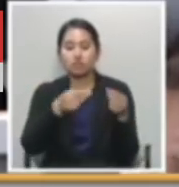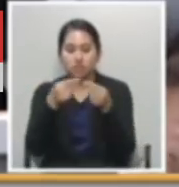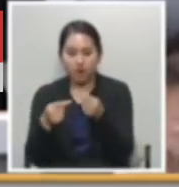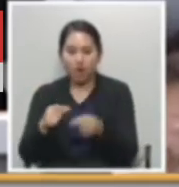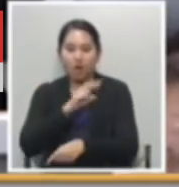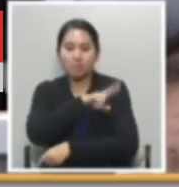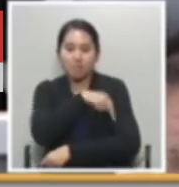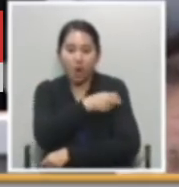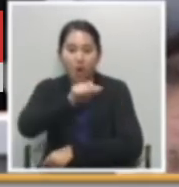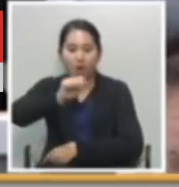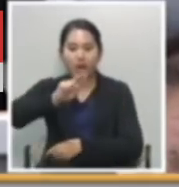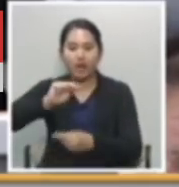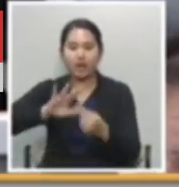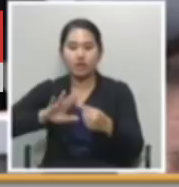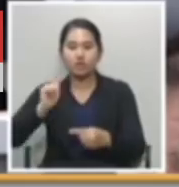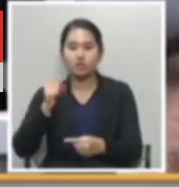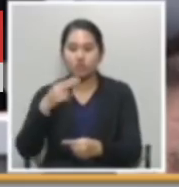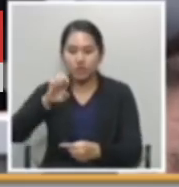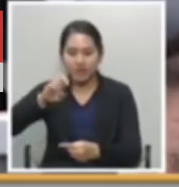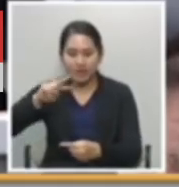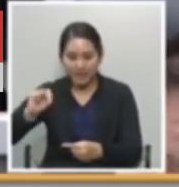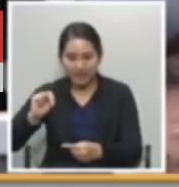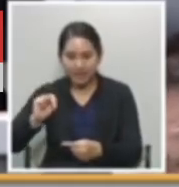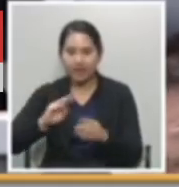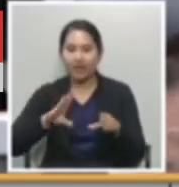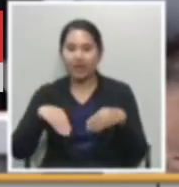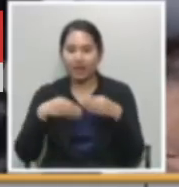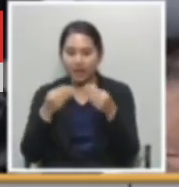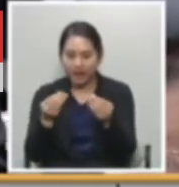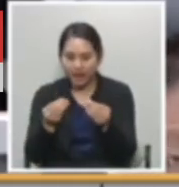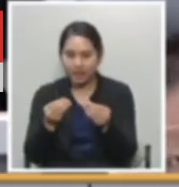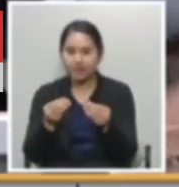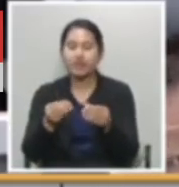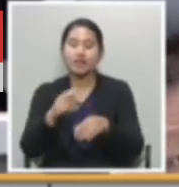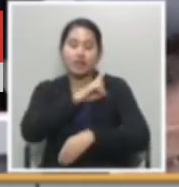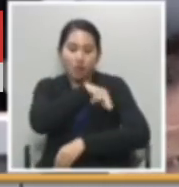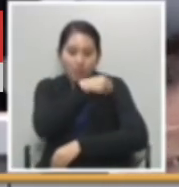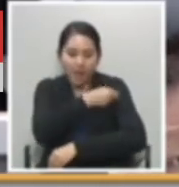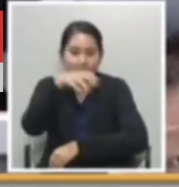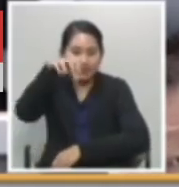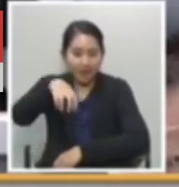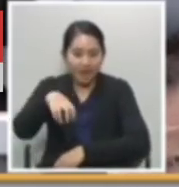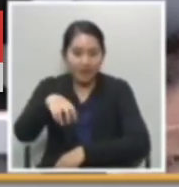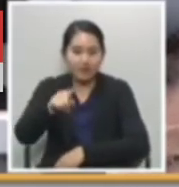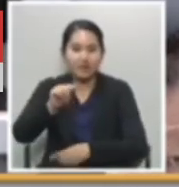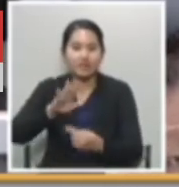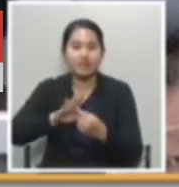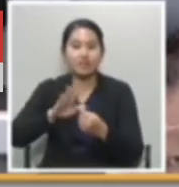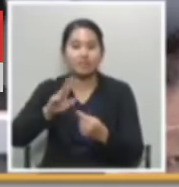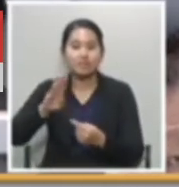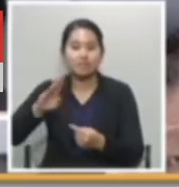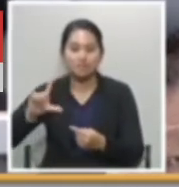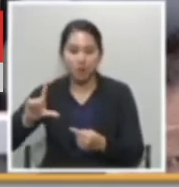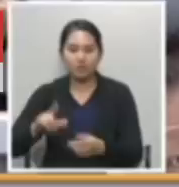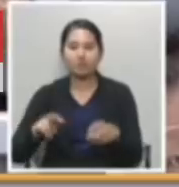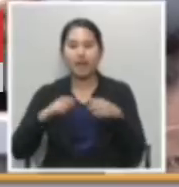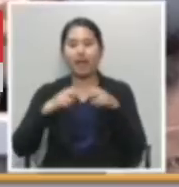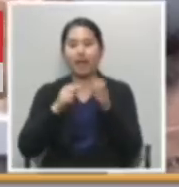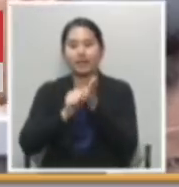าให้โรงพยาบาลตำบลทั้งประเทศนะครับมันจะแก้ปัญหาได้อย่างจริงจังท่านดูนะครับแนวทางแก้ปัญหาขึ้นจอเล